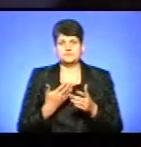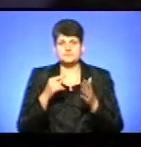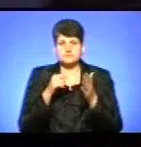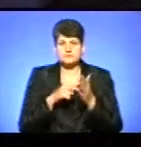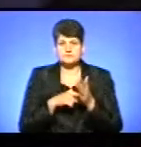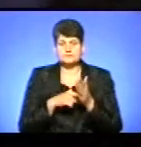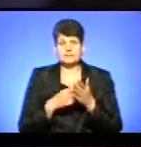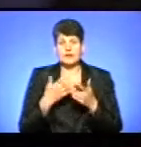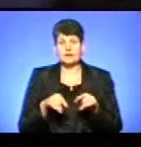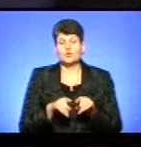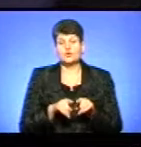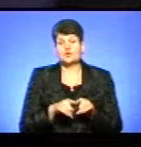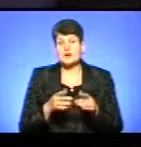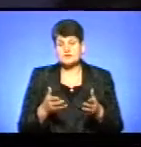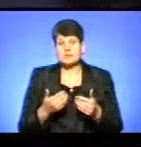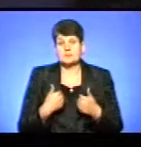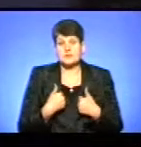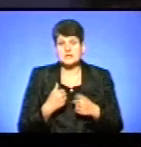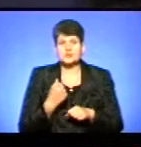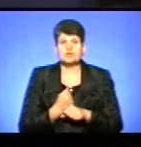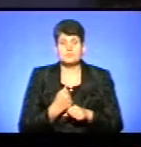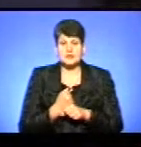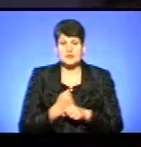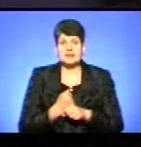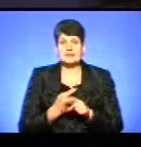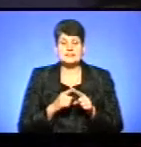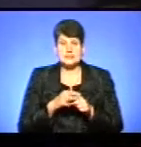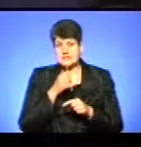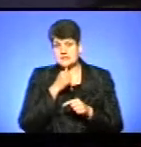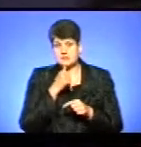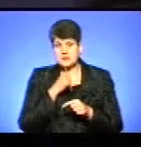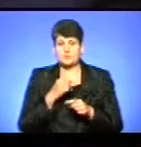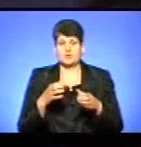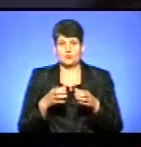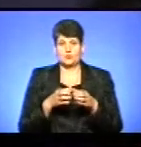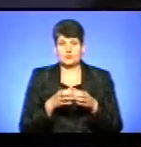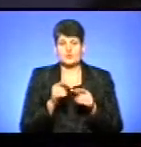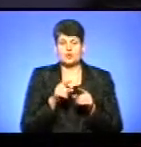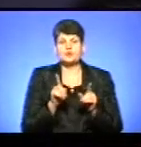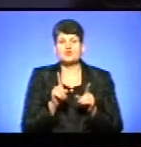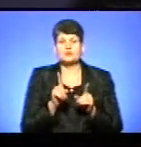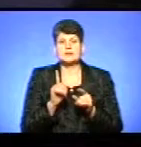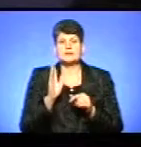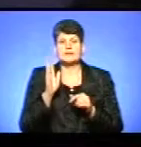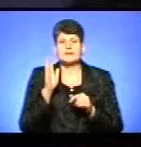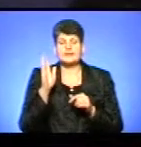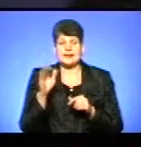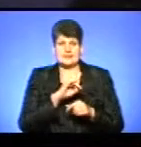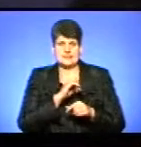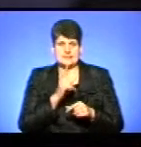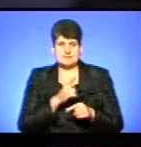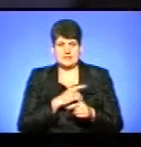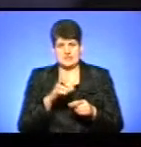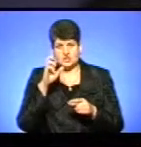Але одночасно ми зробили такі заміри, ми зробили фокус-групи для того, щоб далі зміцнювати